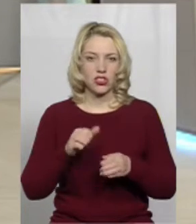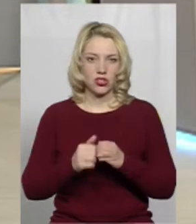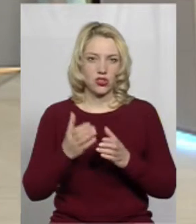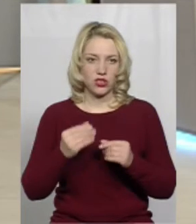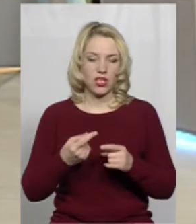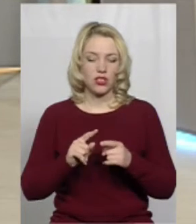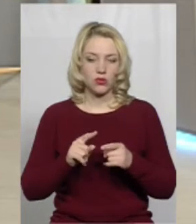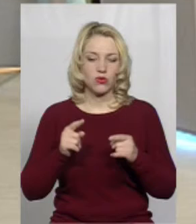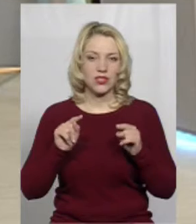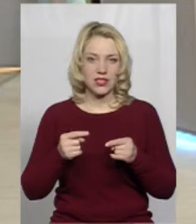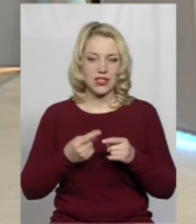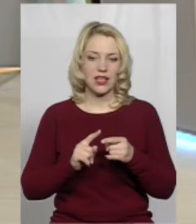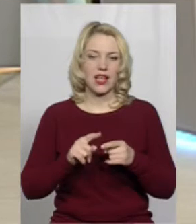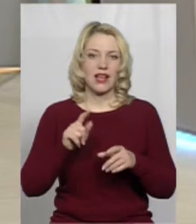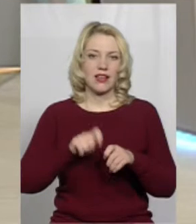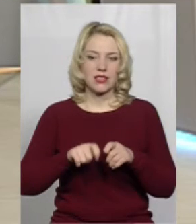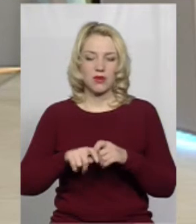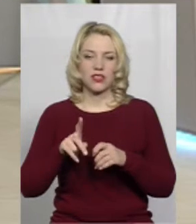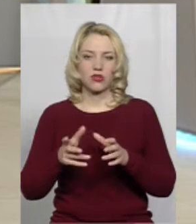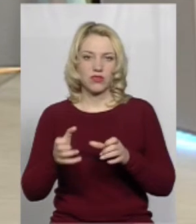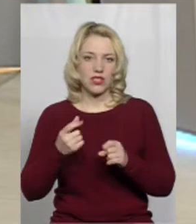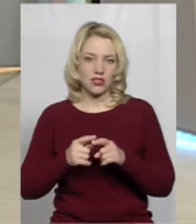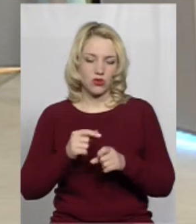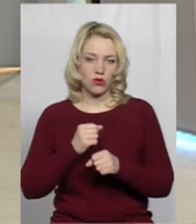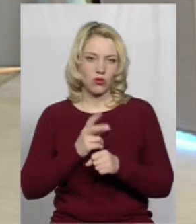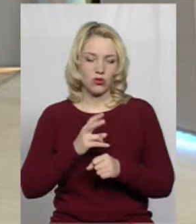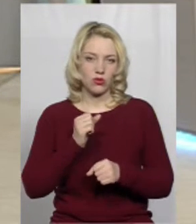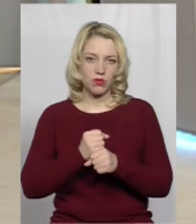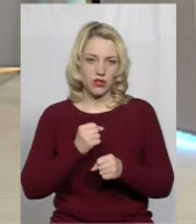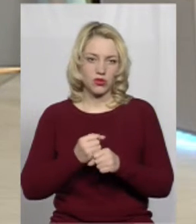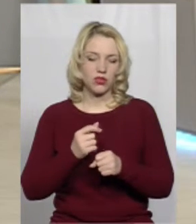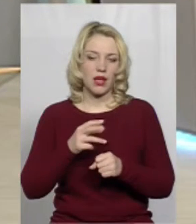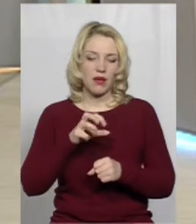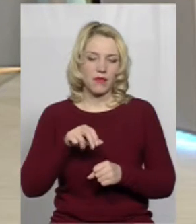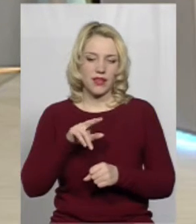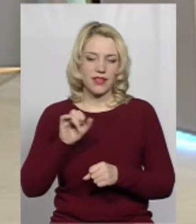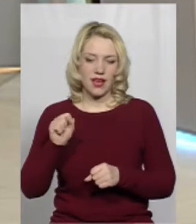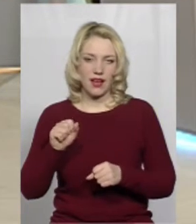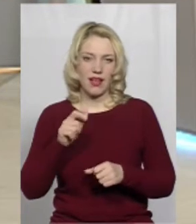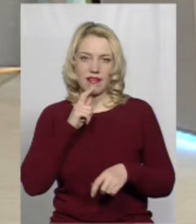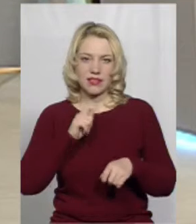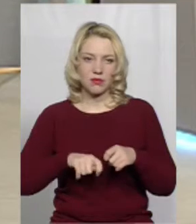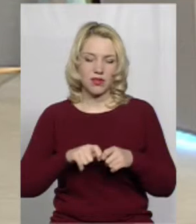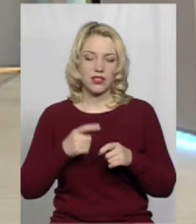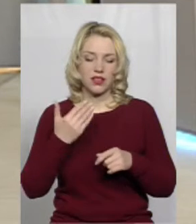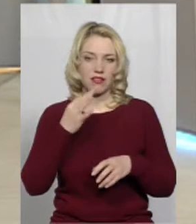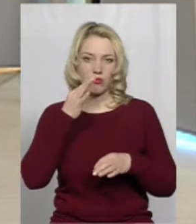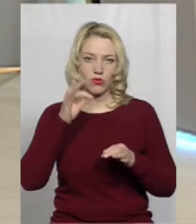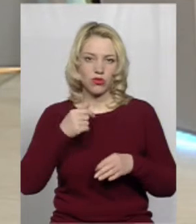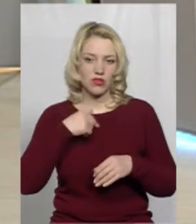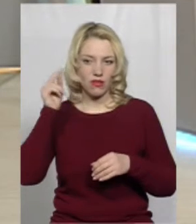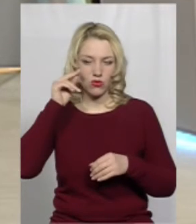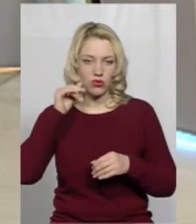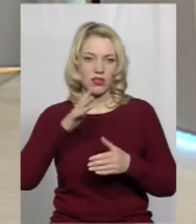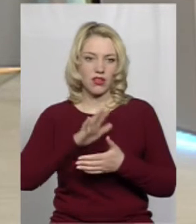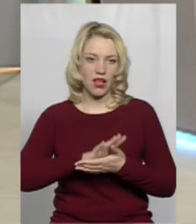експерти, які взялися за цю роботу, які працюють медіа-експерти, І на їх досвіді я вчусь і далі передаю